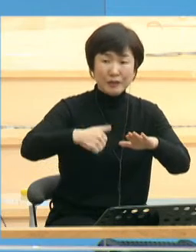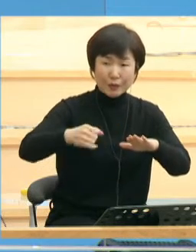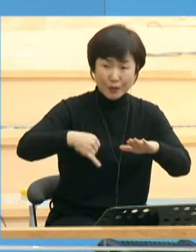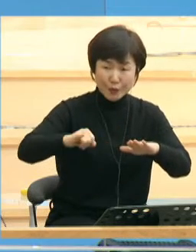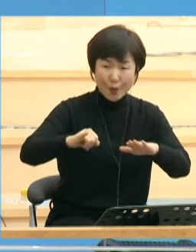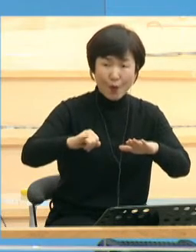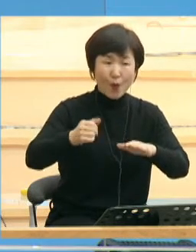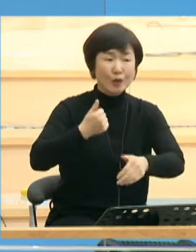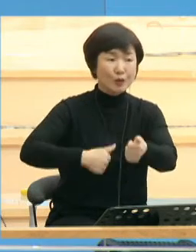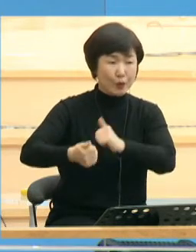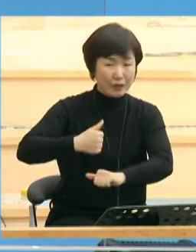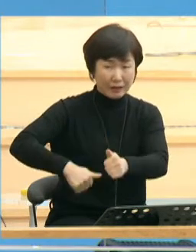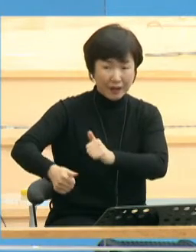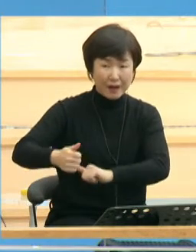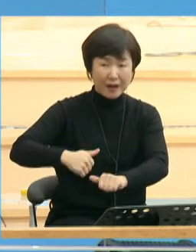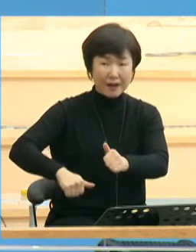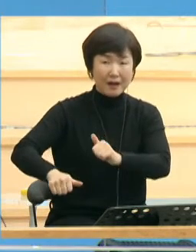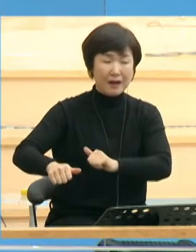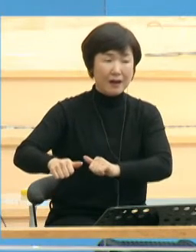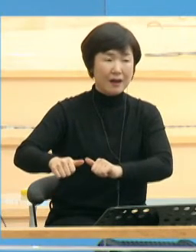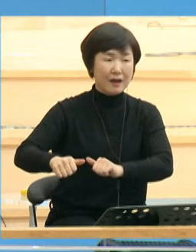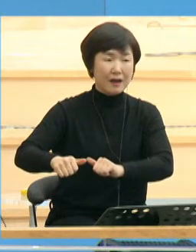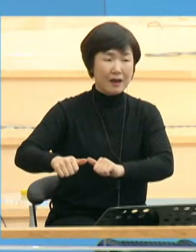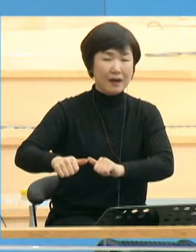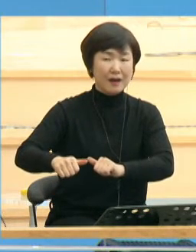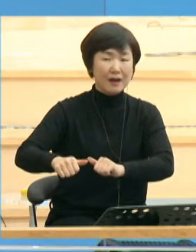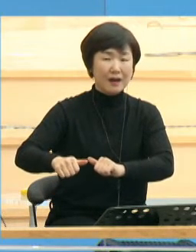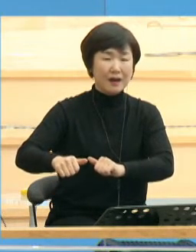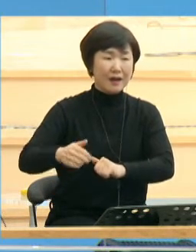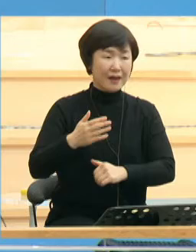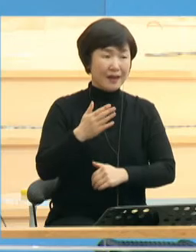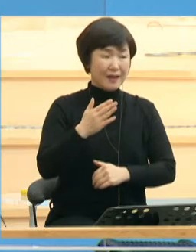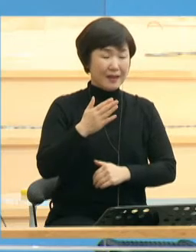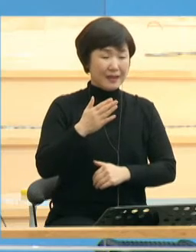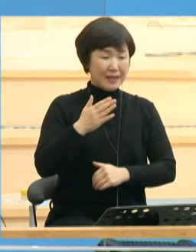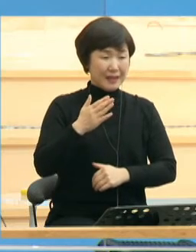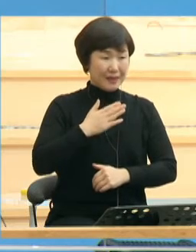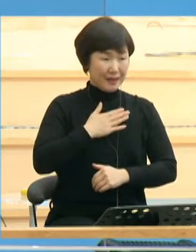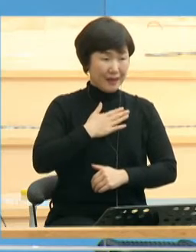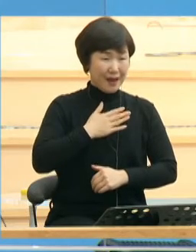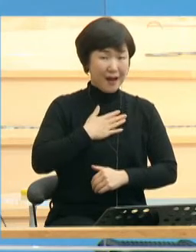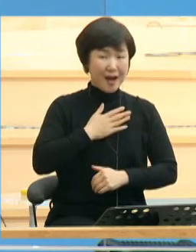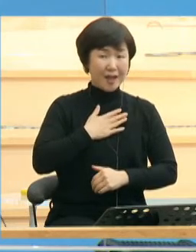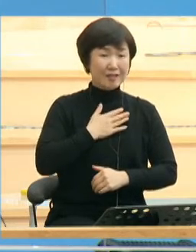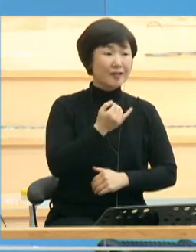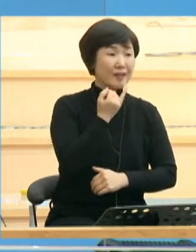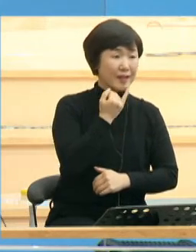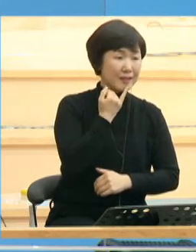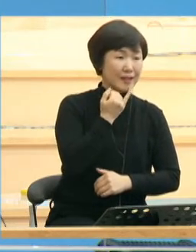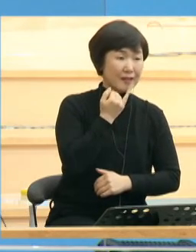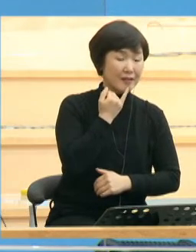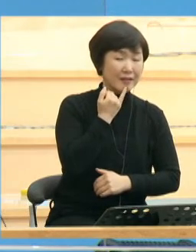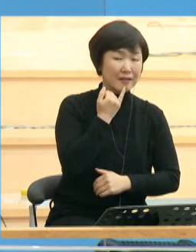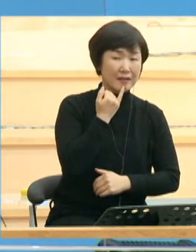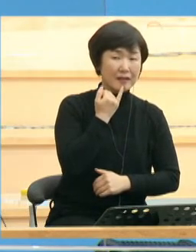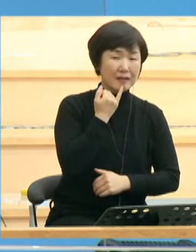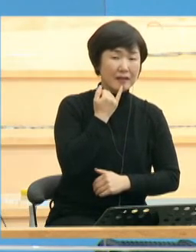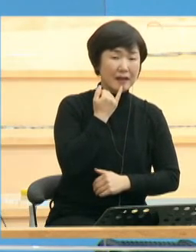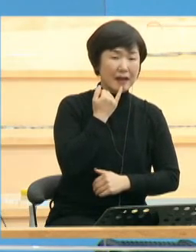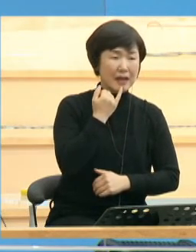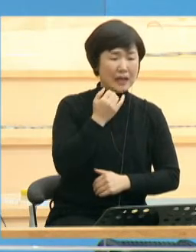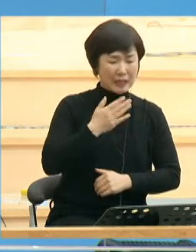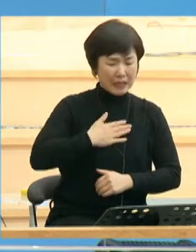여러분의 후손들 다음 세대로 는 몰라도 넥스트 제네레이션 은 몰라도 다른